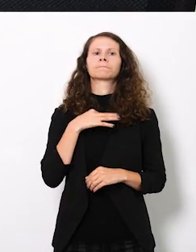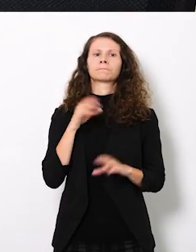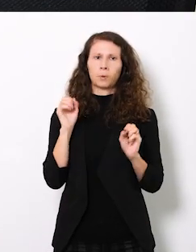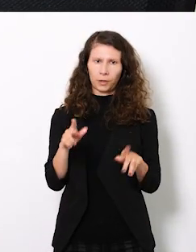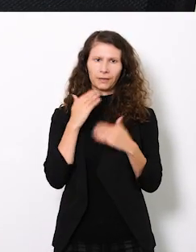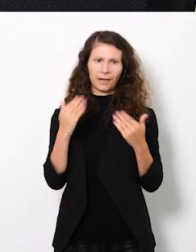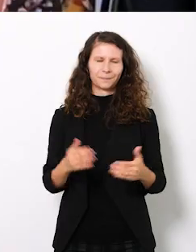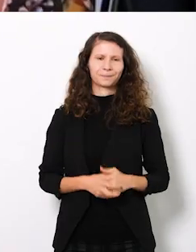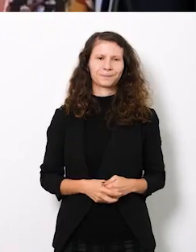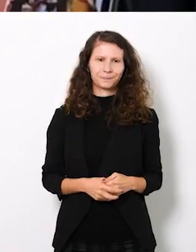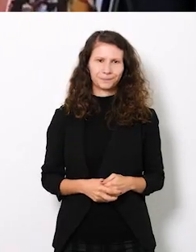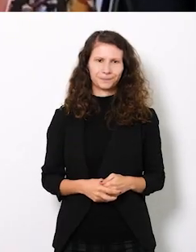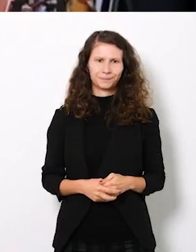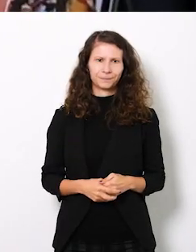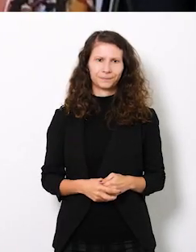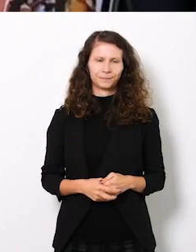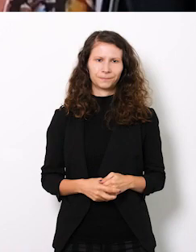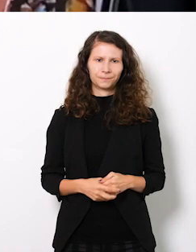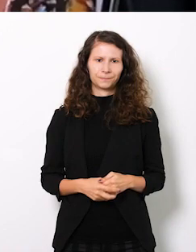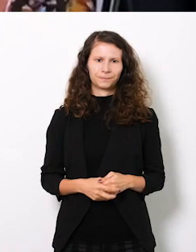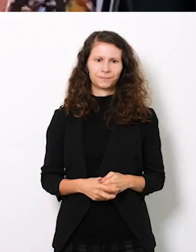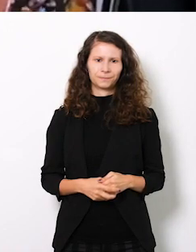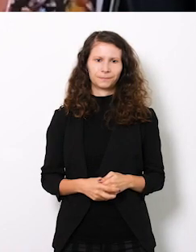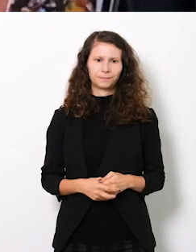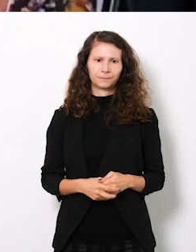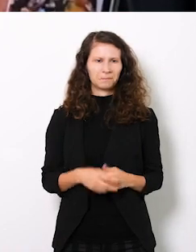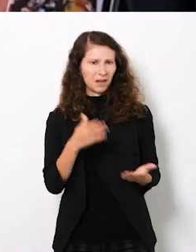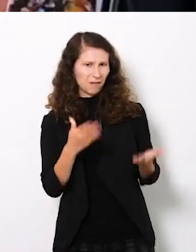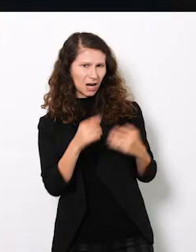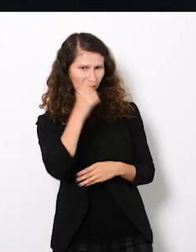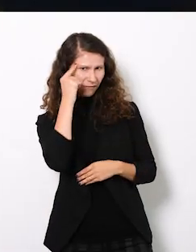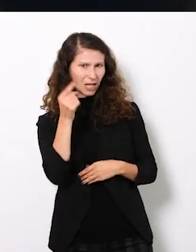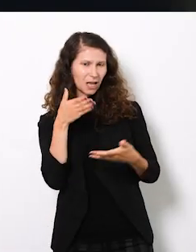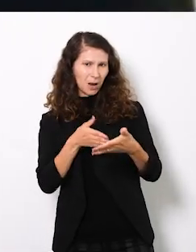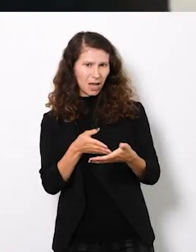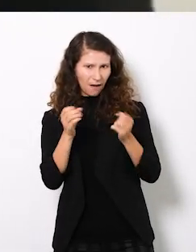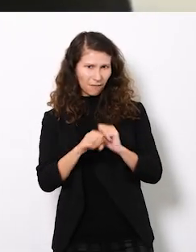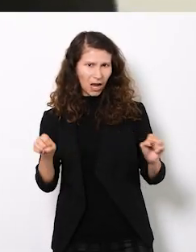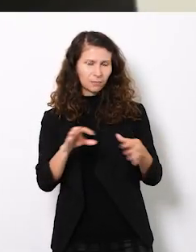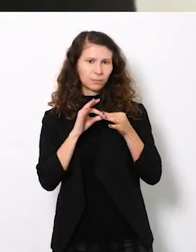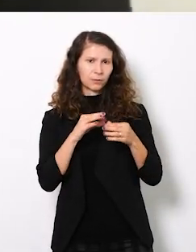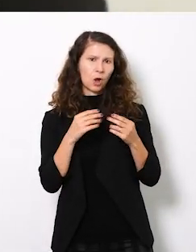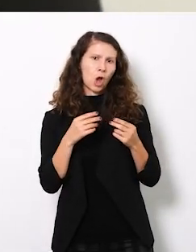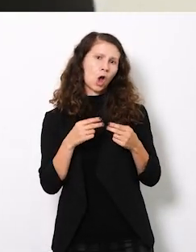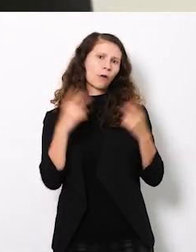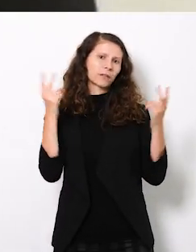Okay, danke schön. Sie wissen ja, dass die Barrierefreiheit im öffentlichen